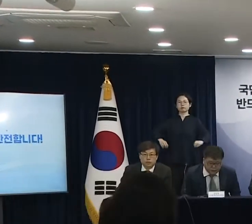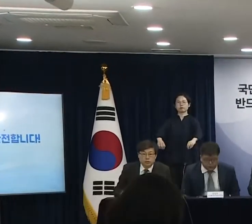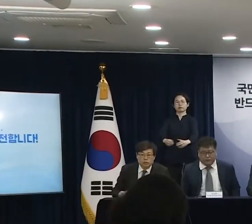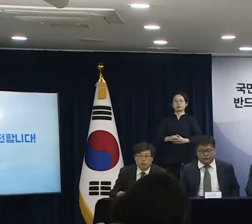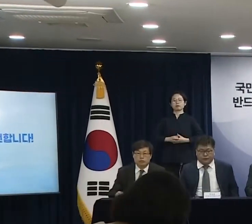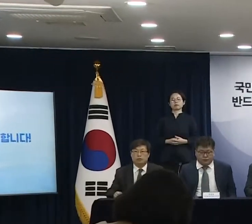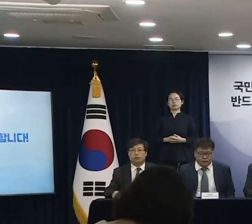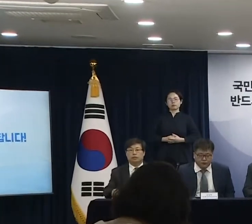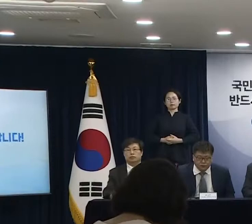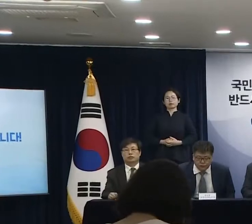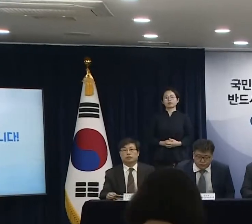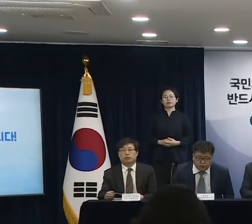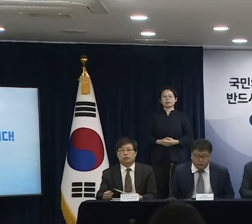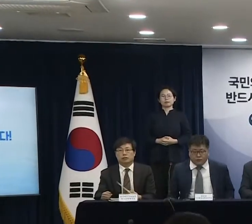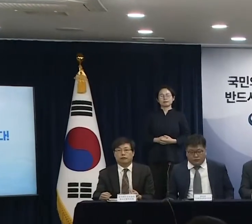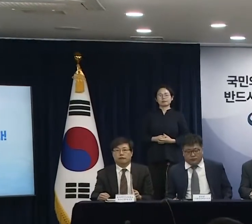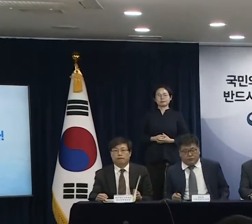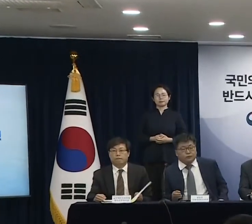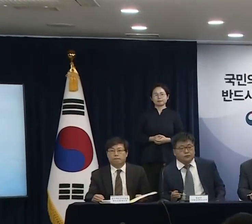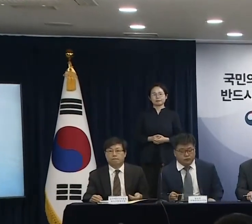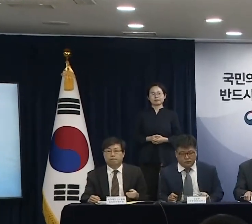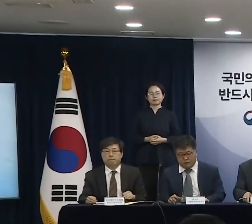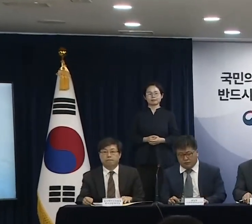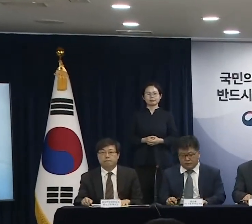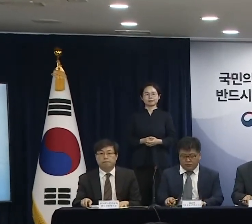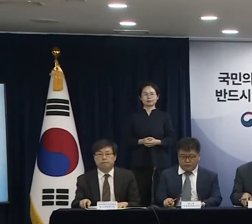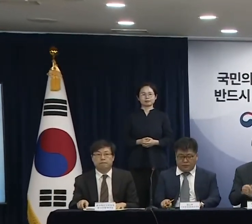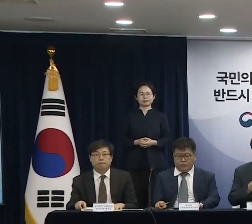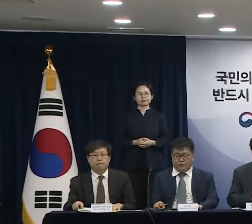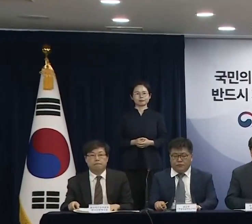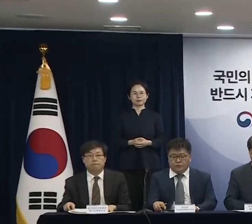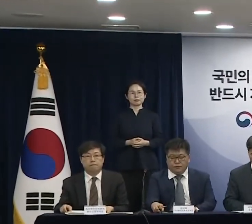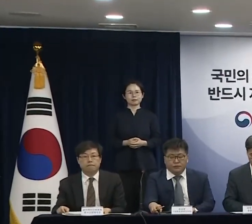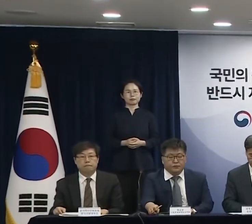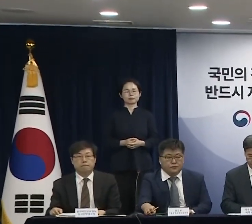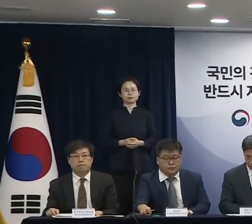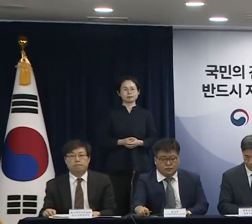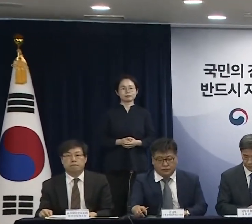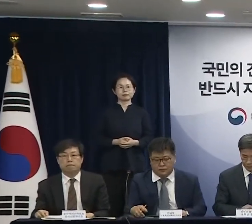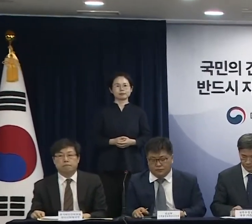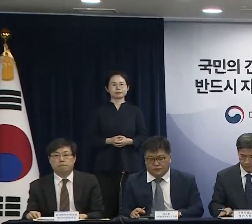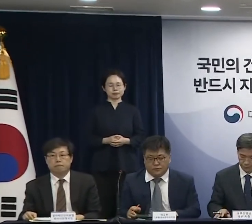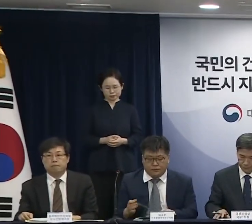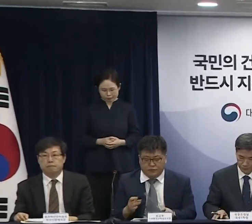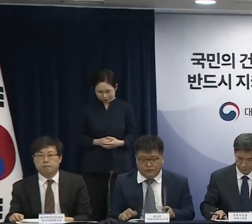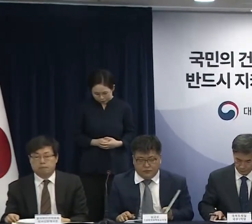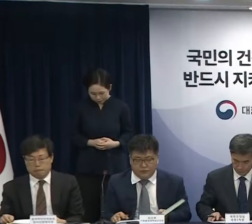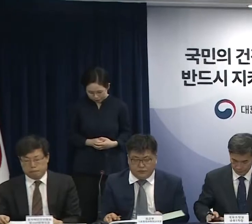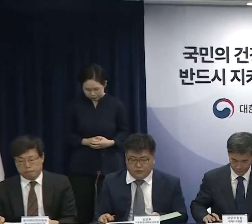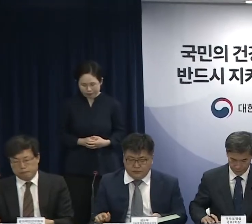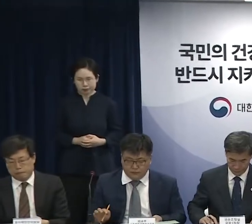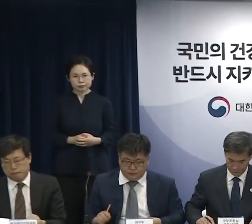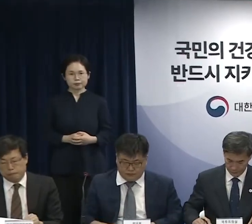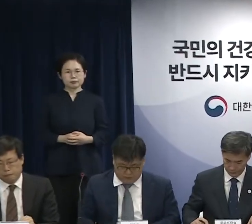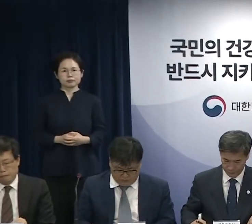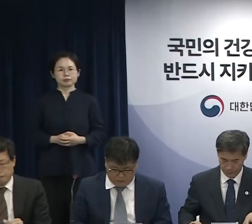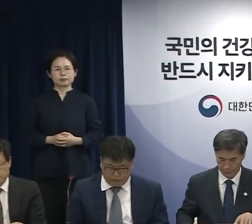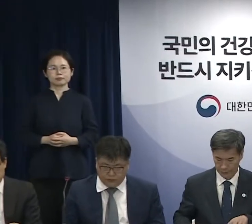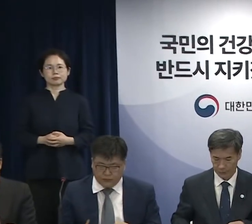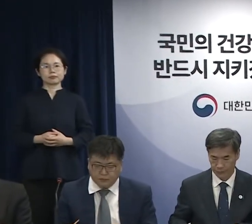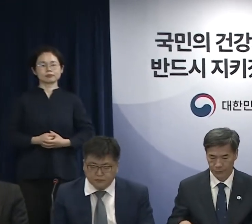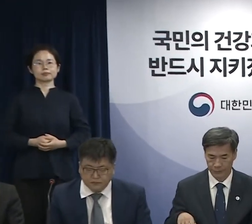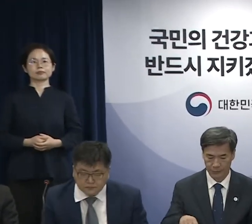지금부터 후쿠시마 오염수 방류 관련 브리핑을 시작하겠습니다. 먼저 박성훈 해수부 차관께서 우리 해역 수산물 안전관리에